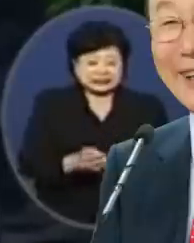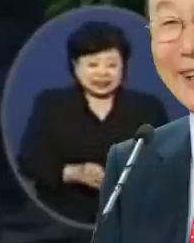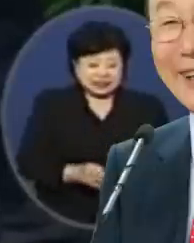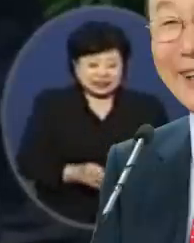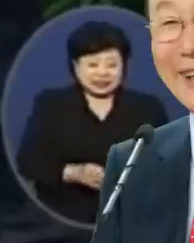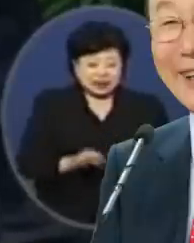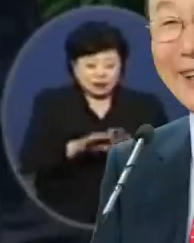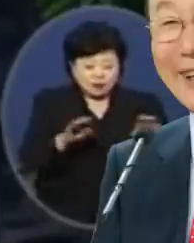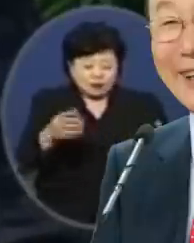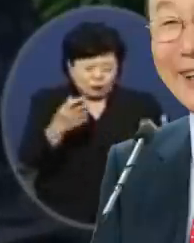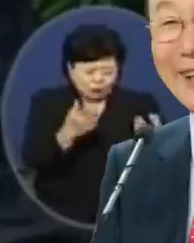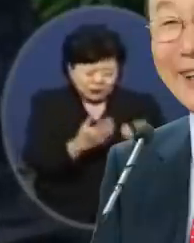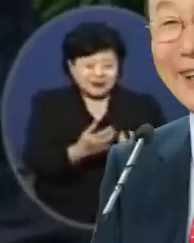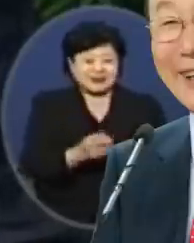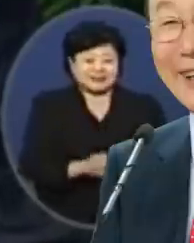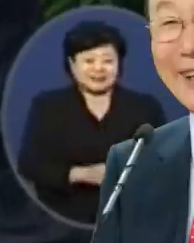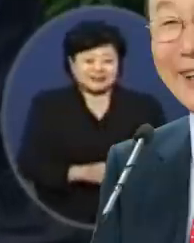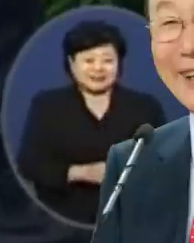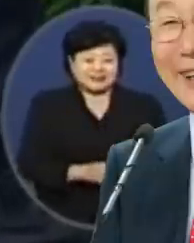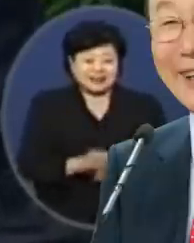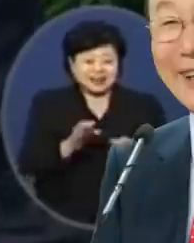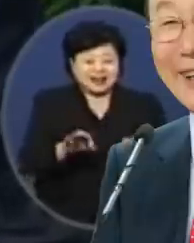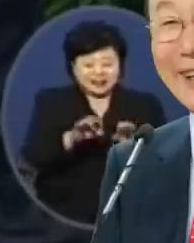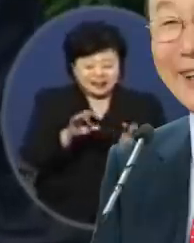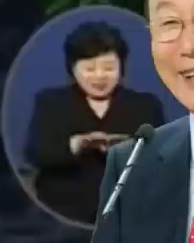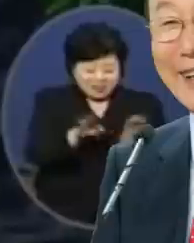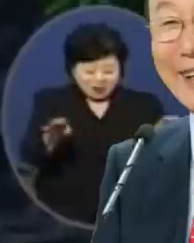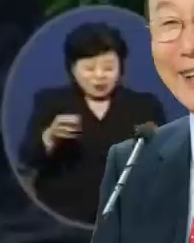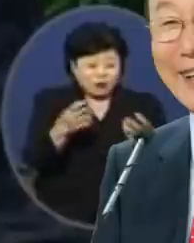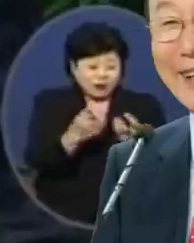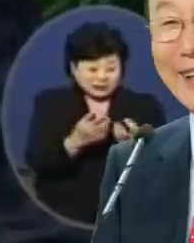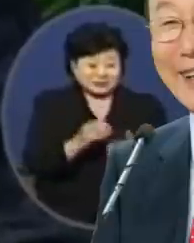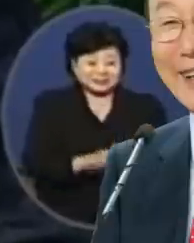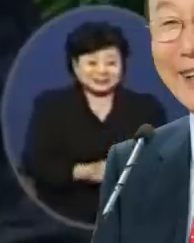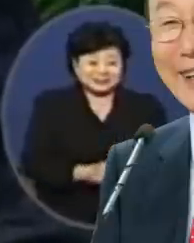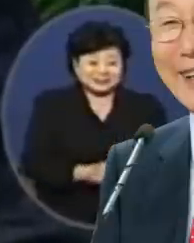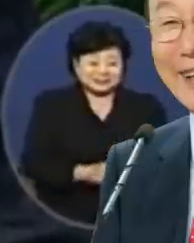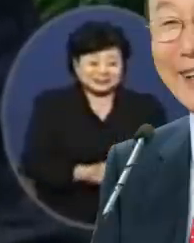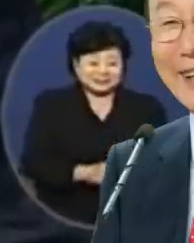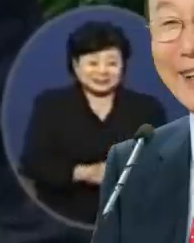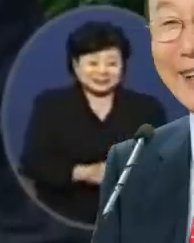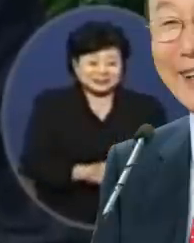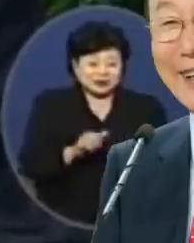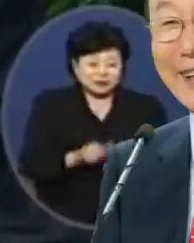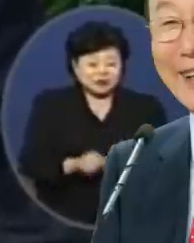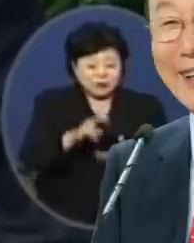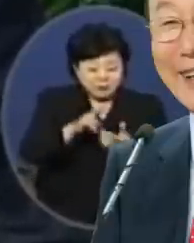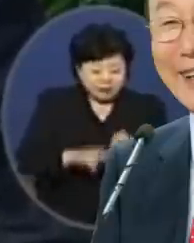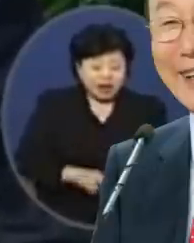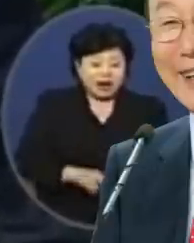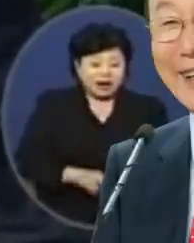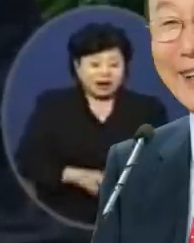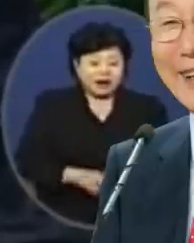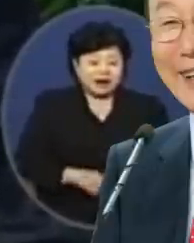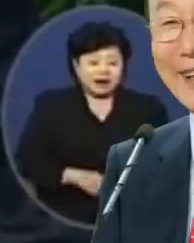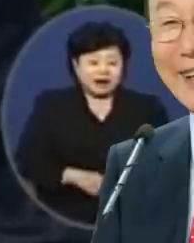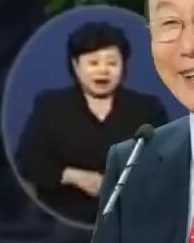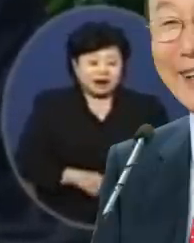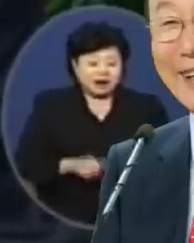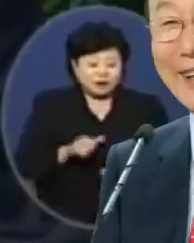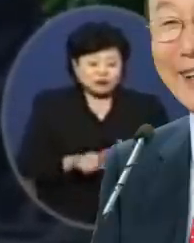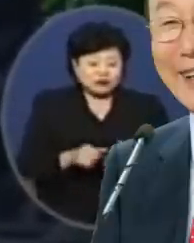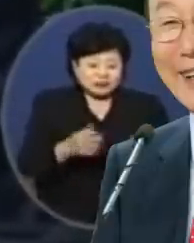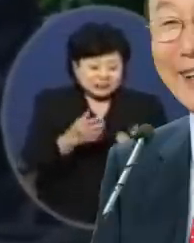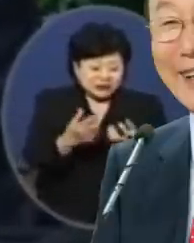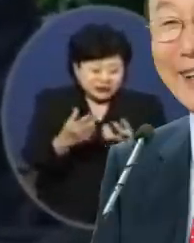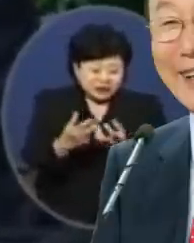하나 열어놓으면 꽉 들어차고 또 가게를 더 하나 열면 또 꽉 들어차고 물건을 팔아버리면 그 단에 물건이 없어야 되는데 또